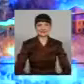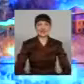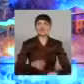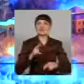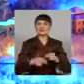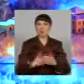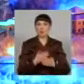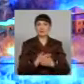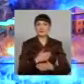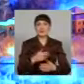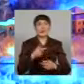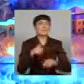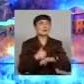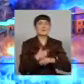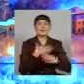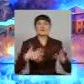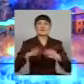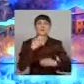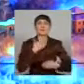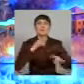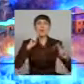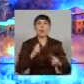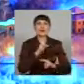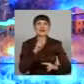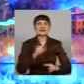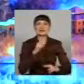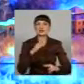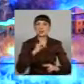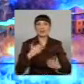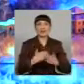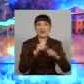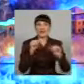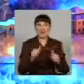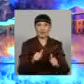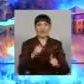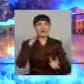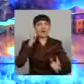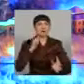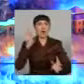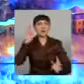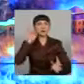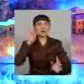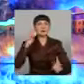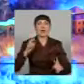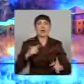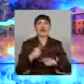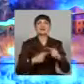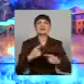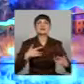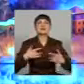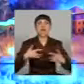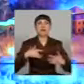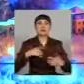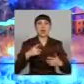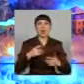И в завершении премьера всеми любимой оперы «Кызжебек» в новой интерпретации состоялась в Казахском государственном академическом театре оперы